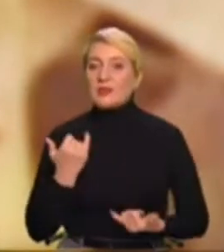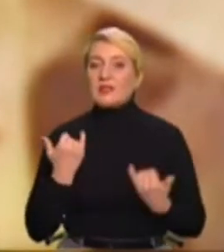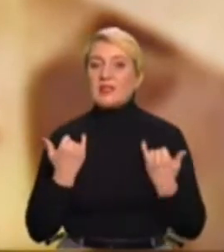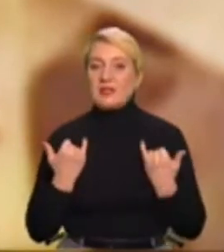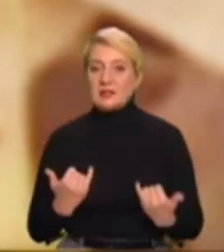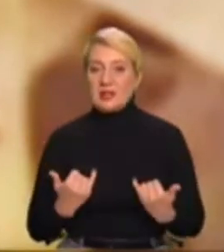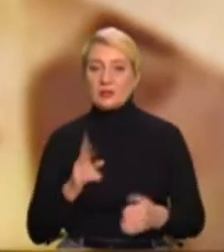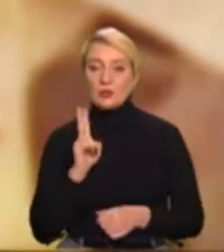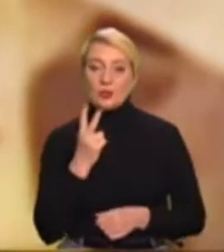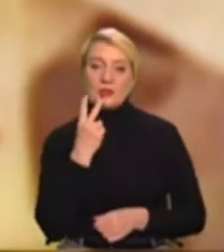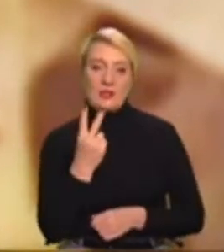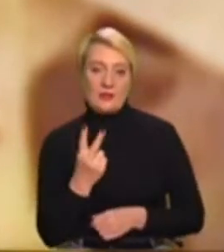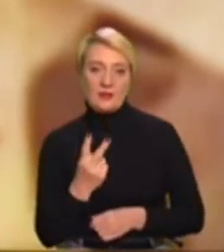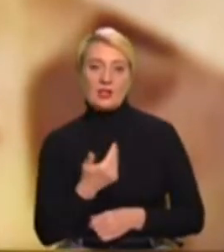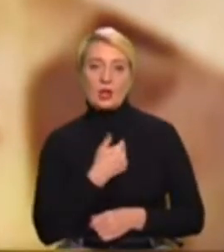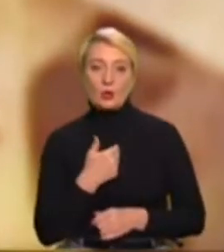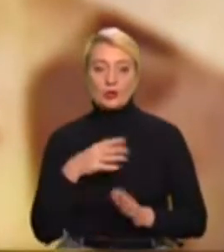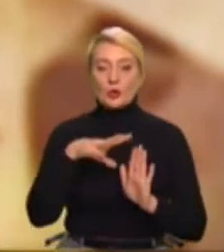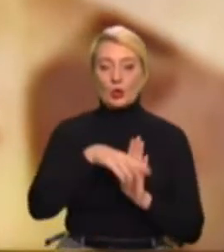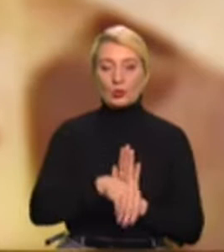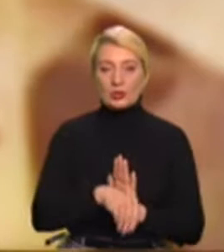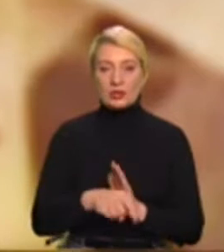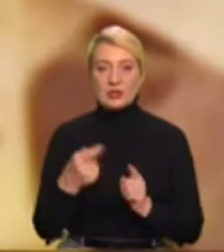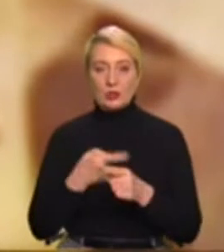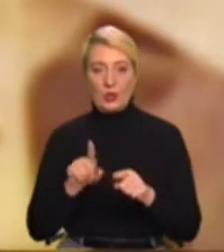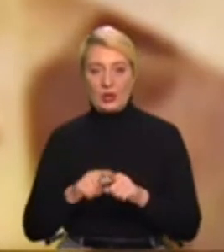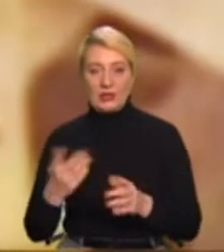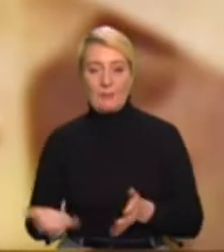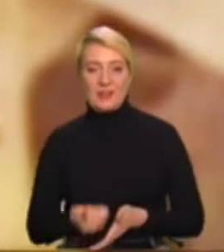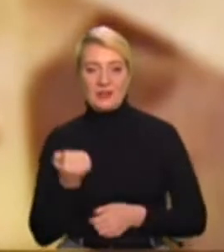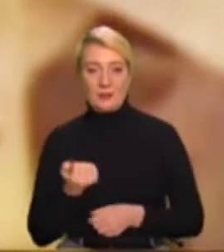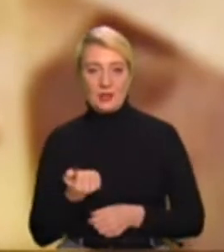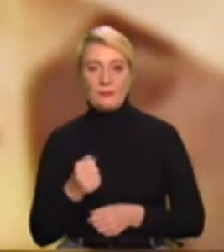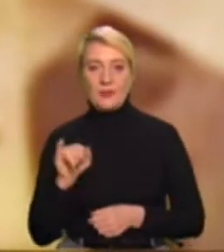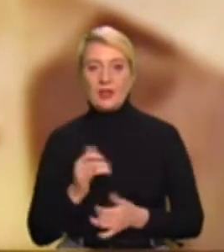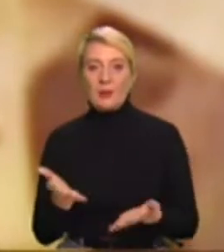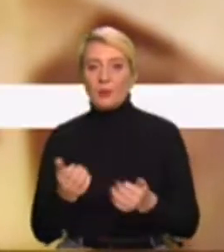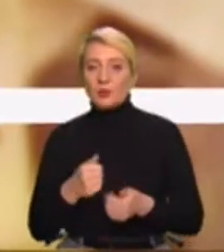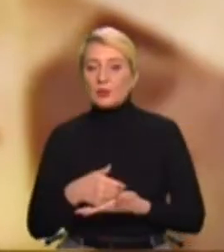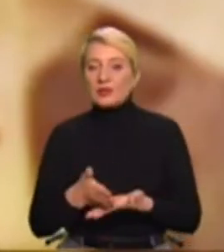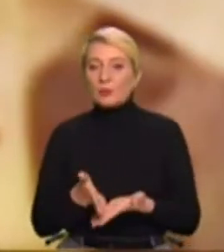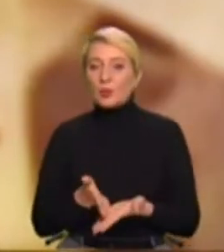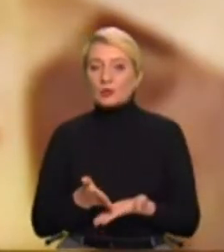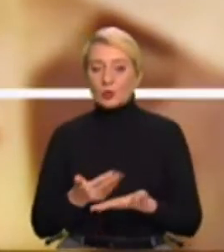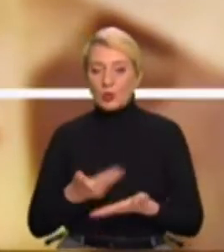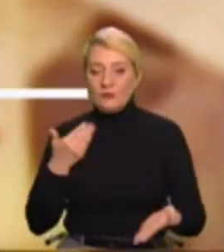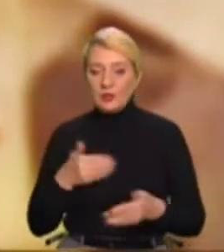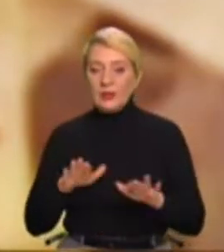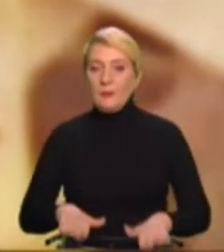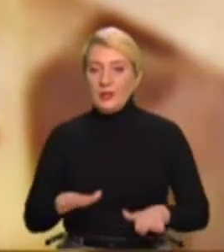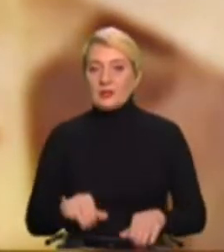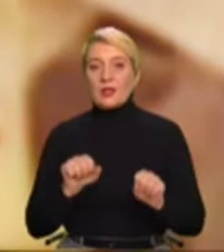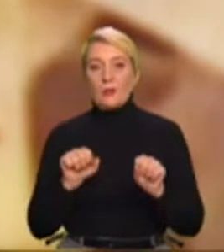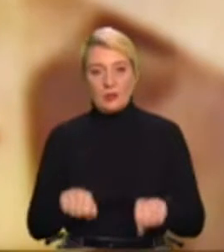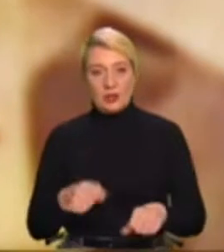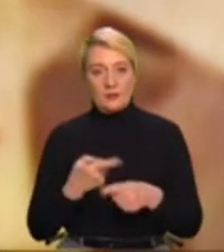нас дивиться і теж хоче долучитися до такої підтримки і отримати послуги від міста. Чи можливо це